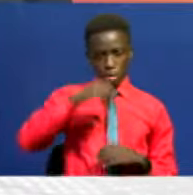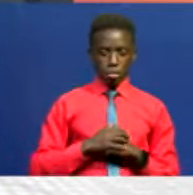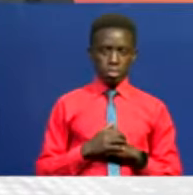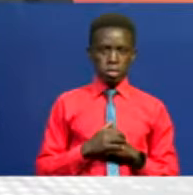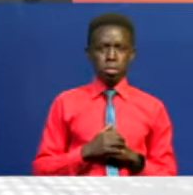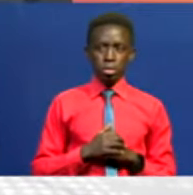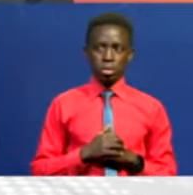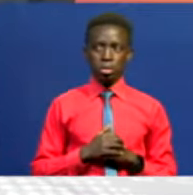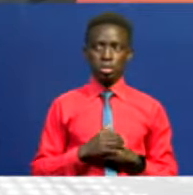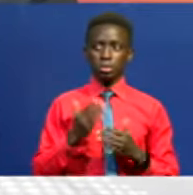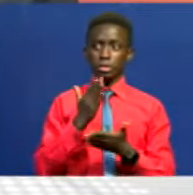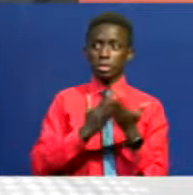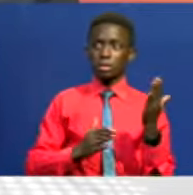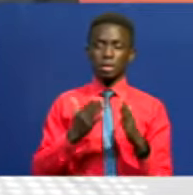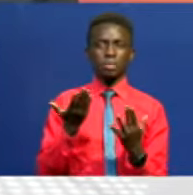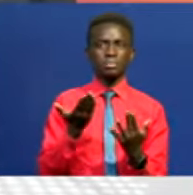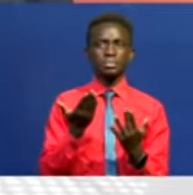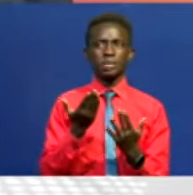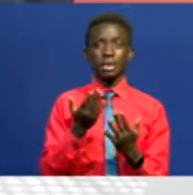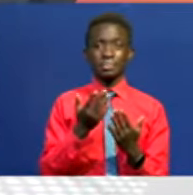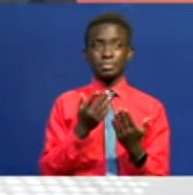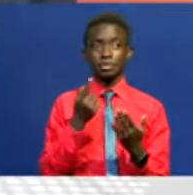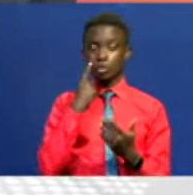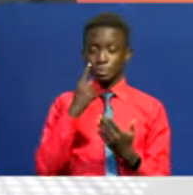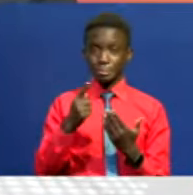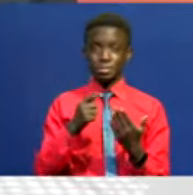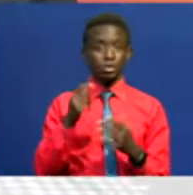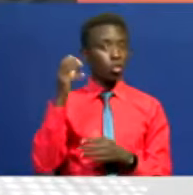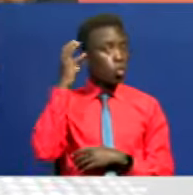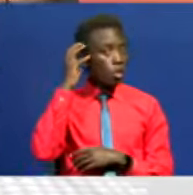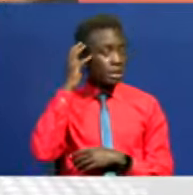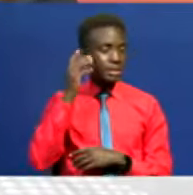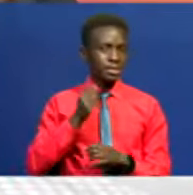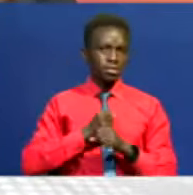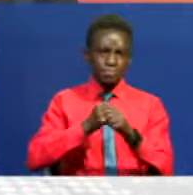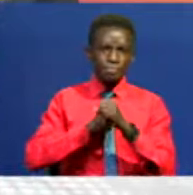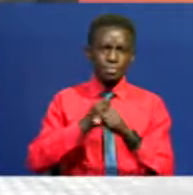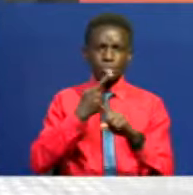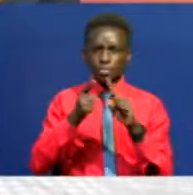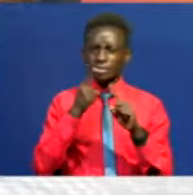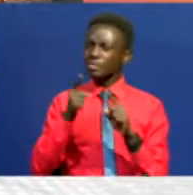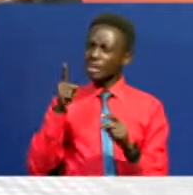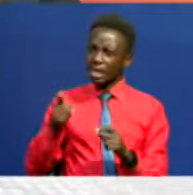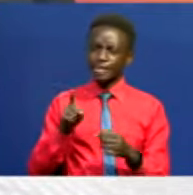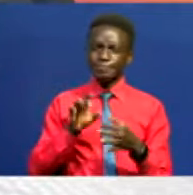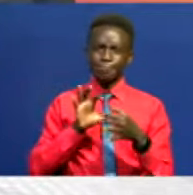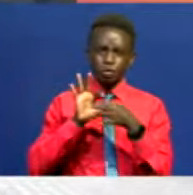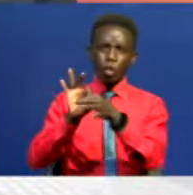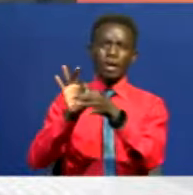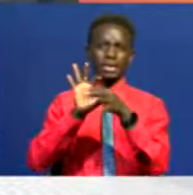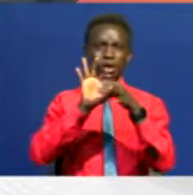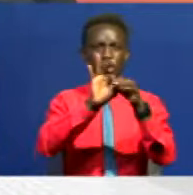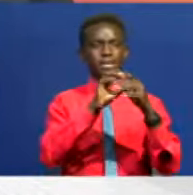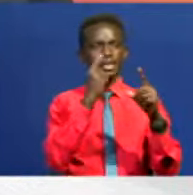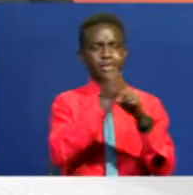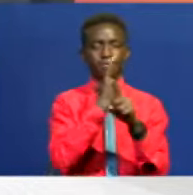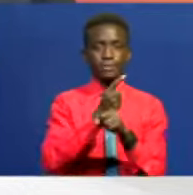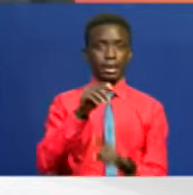vyuo vya kati, that is the TVET, vinaunganisha various sectors. Na kila katika